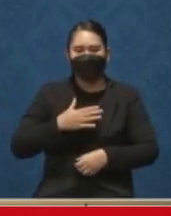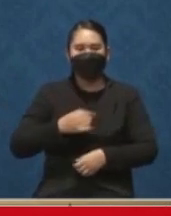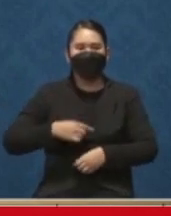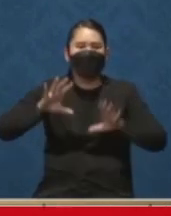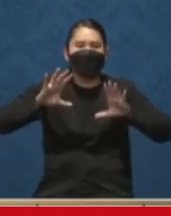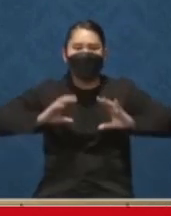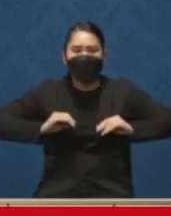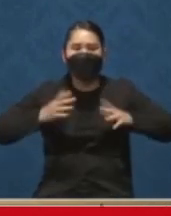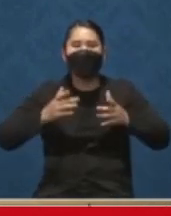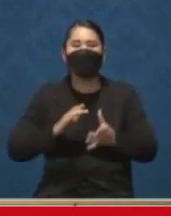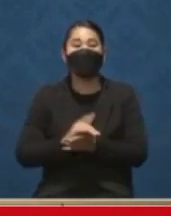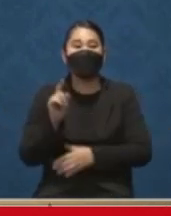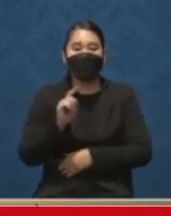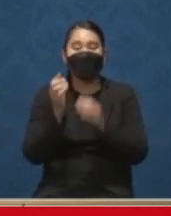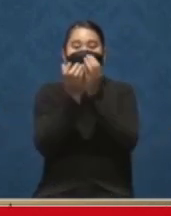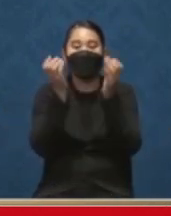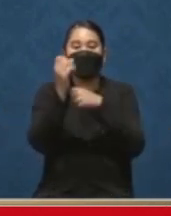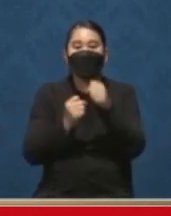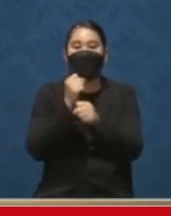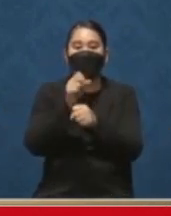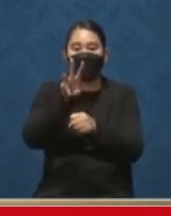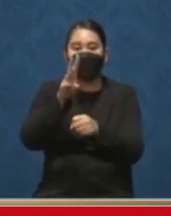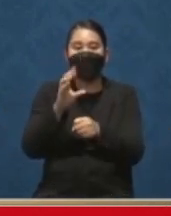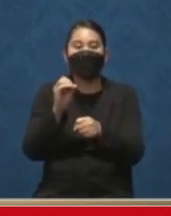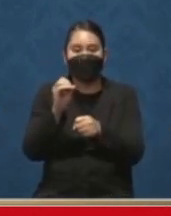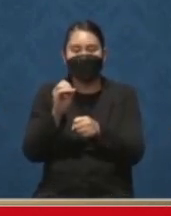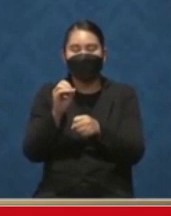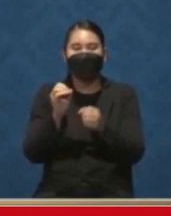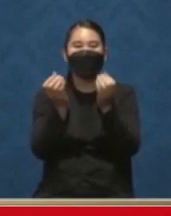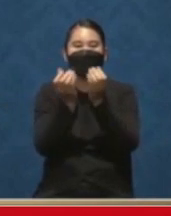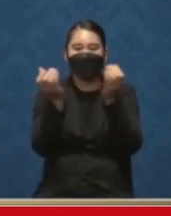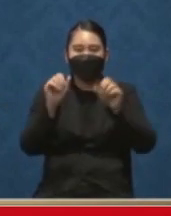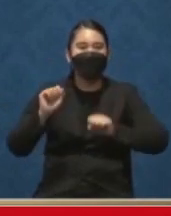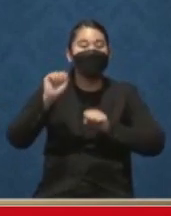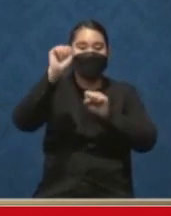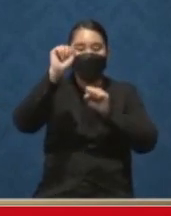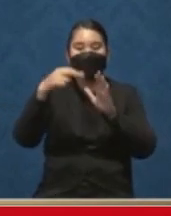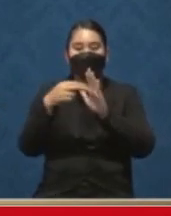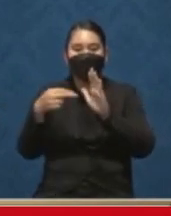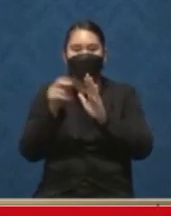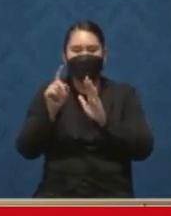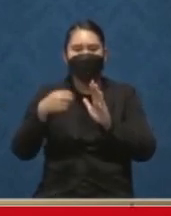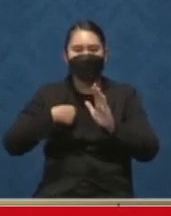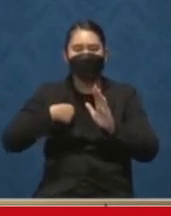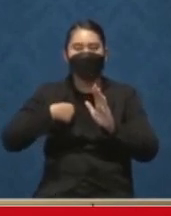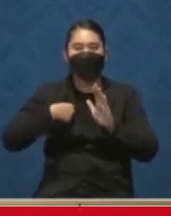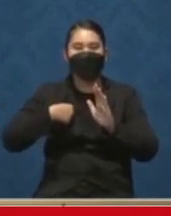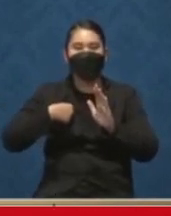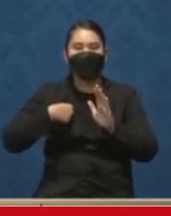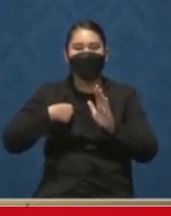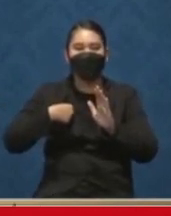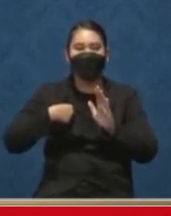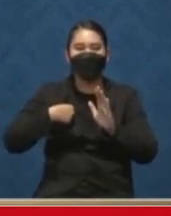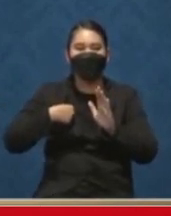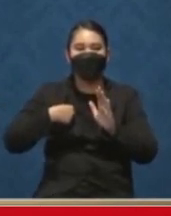เราก็ไม่เห็นด้วยในเรื่องที่มีรัฐธรรมนูญ60แล้วมันเป็นการเป็นรัฐธรรมนูญที่เราไม่สามารถที่จ